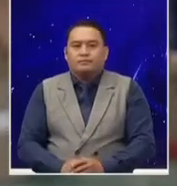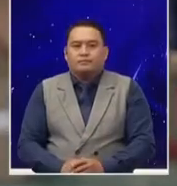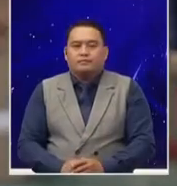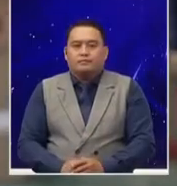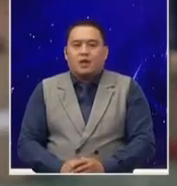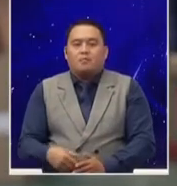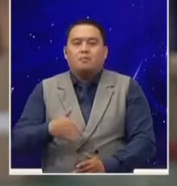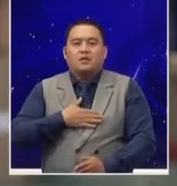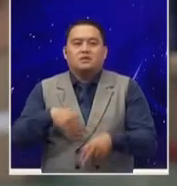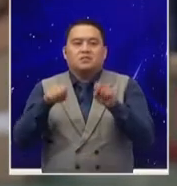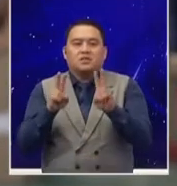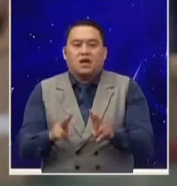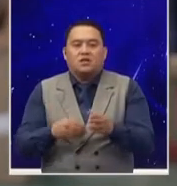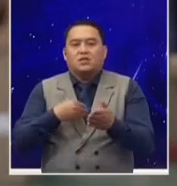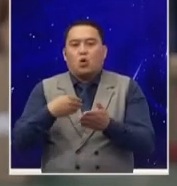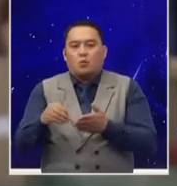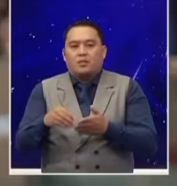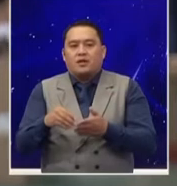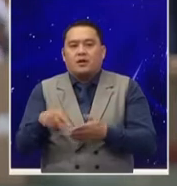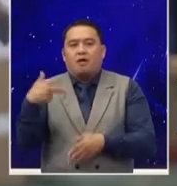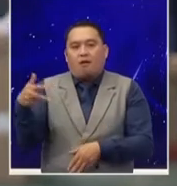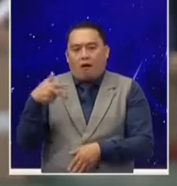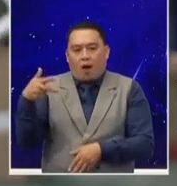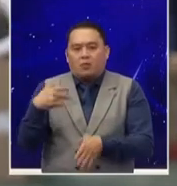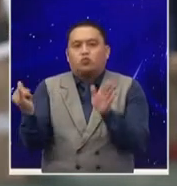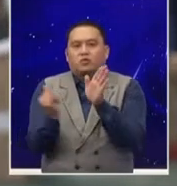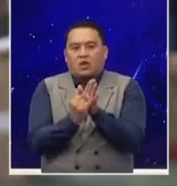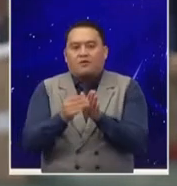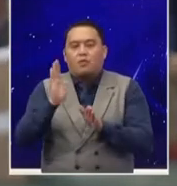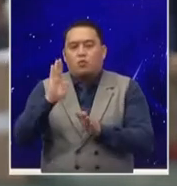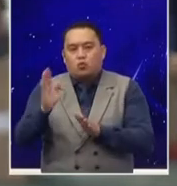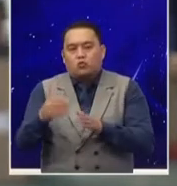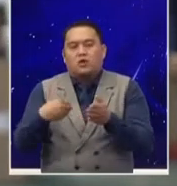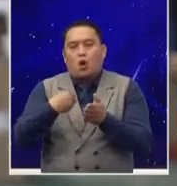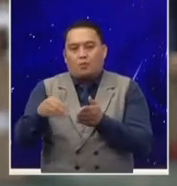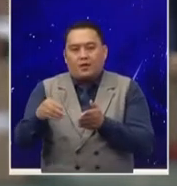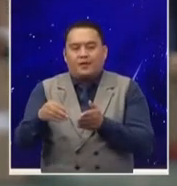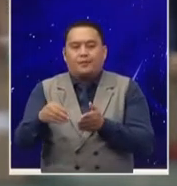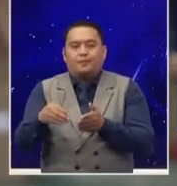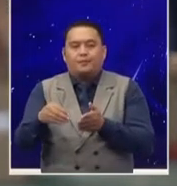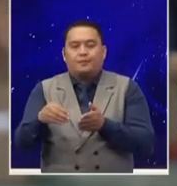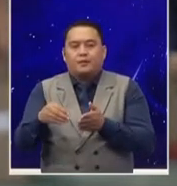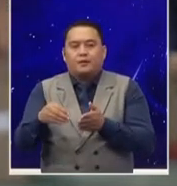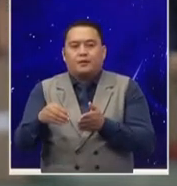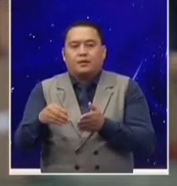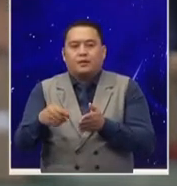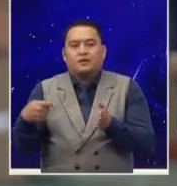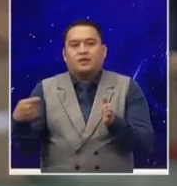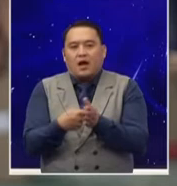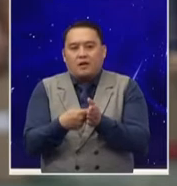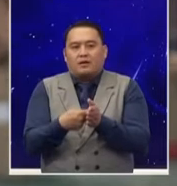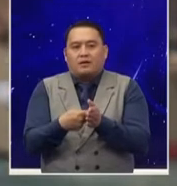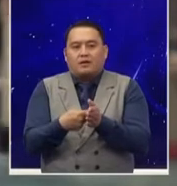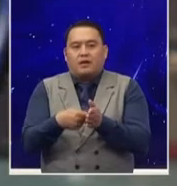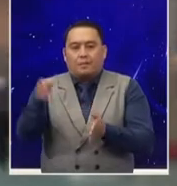веб-камеры специально для учеников. И плюс к планшетам сейчас мы закупили, получается, сим-карты с тарифным планом